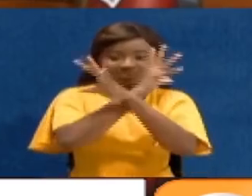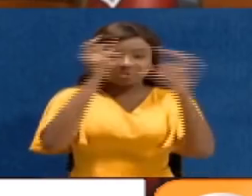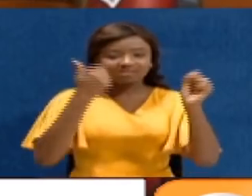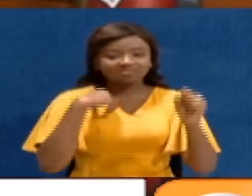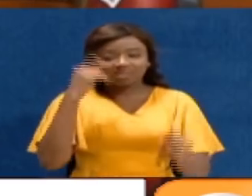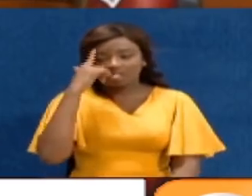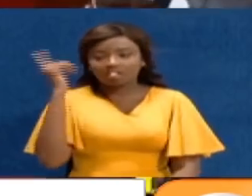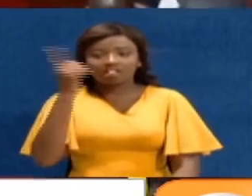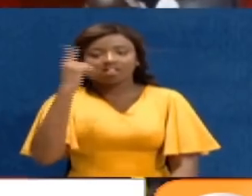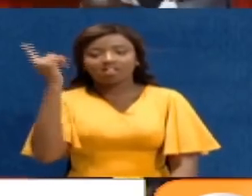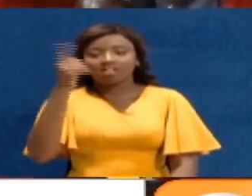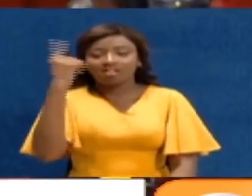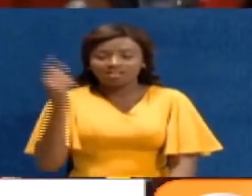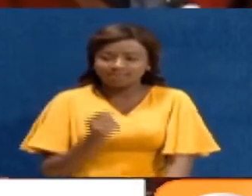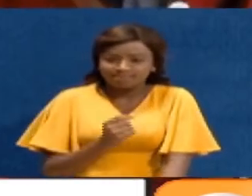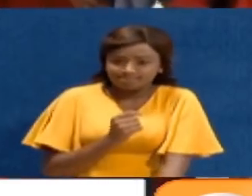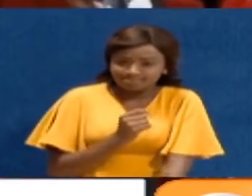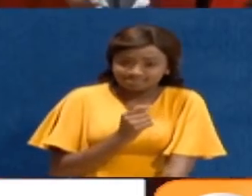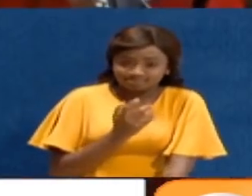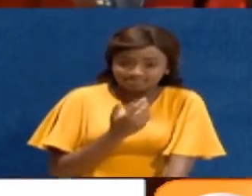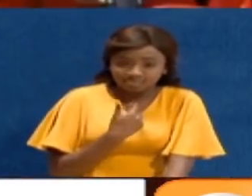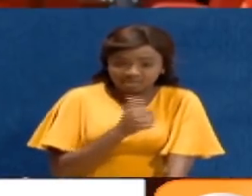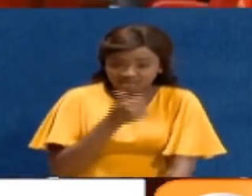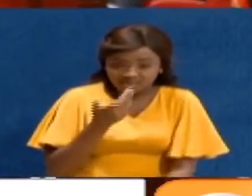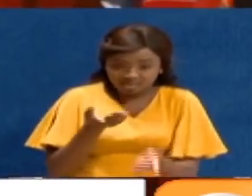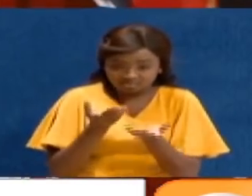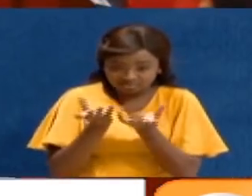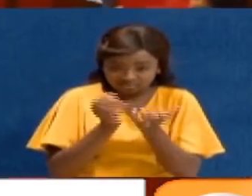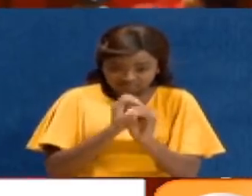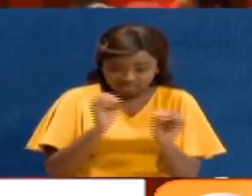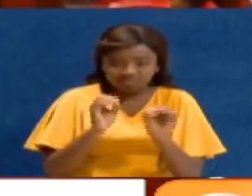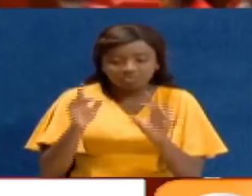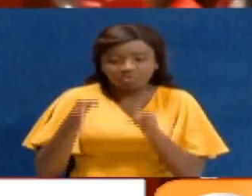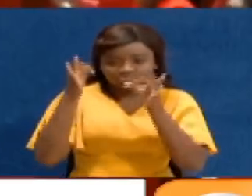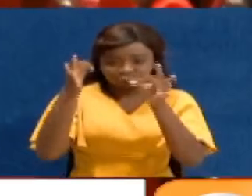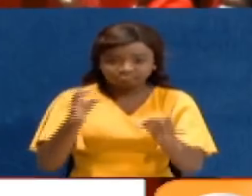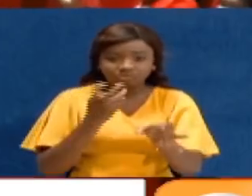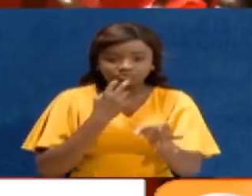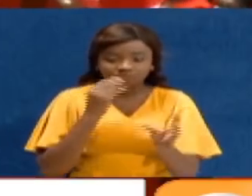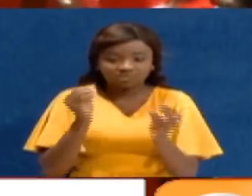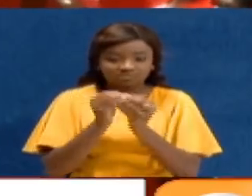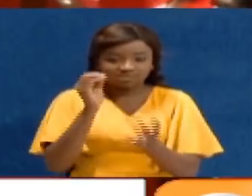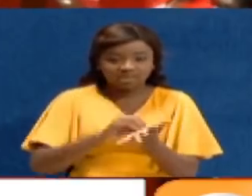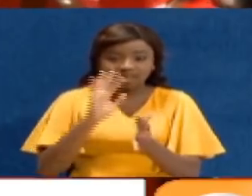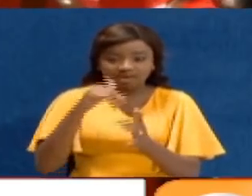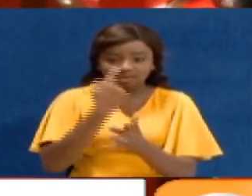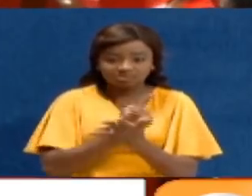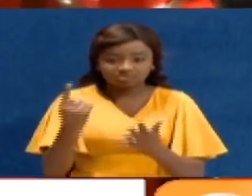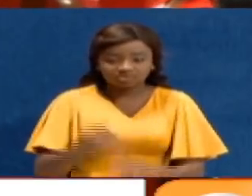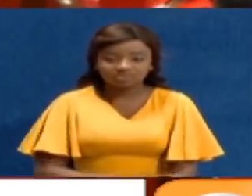just zigzag. There be no other business. The House stand adjourned to Tuesday next